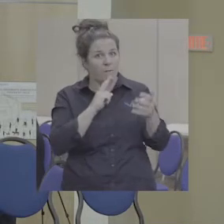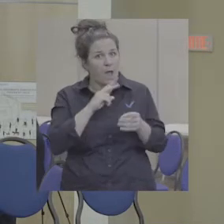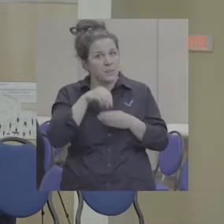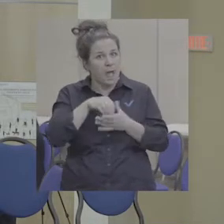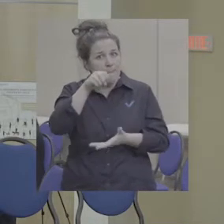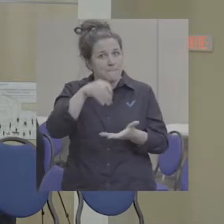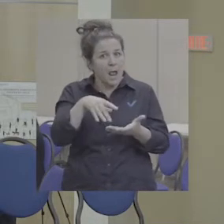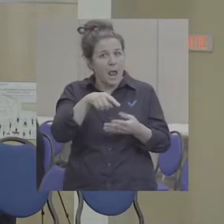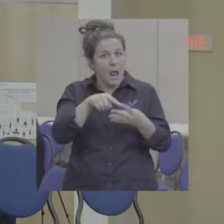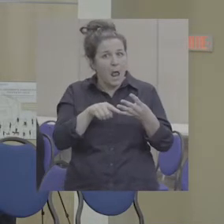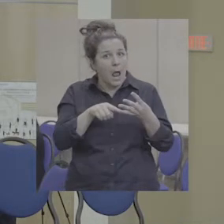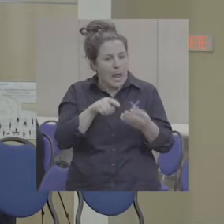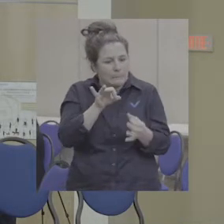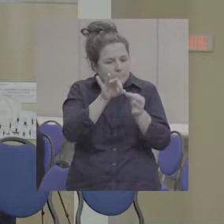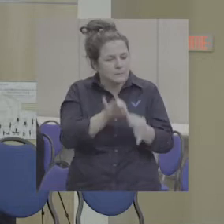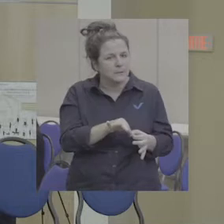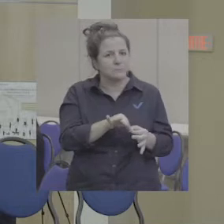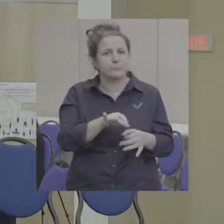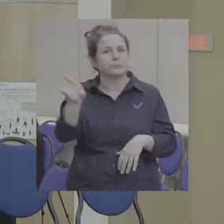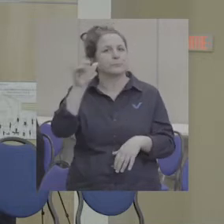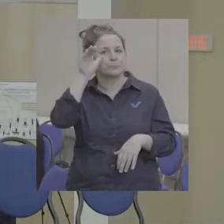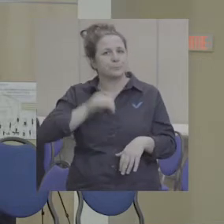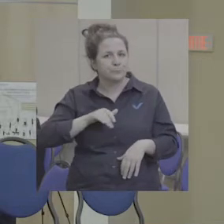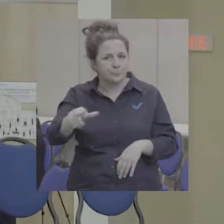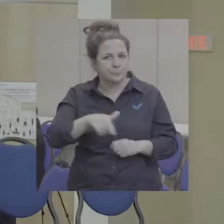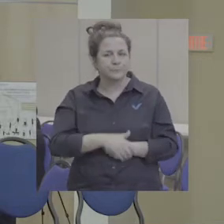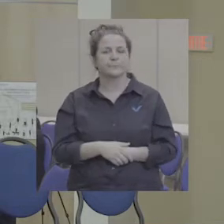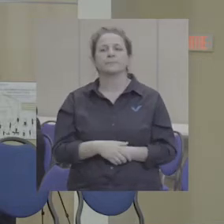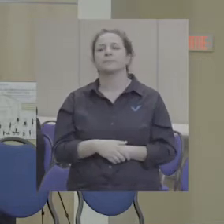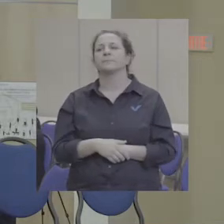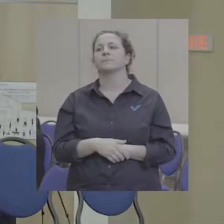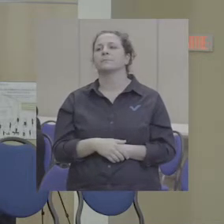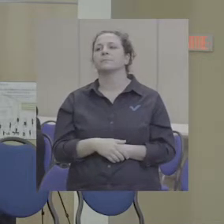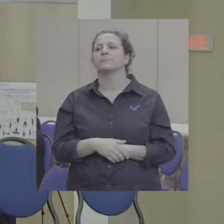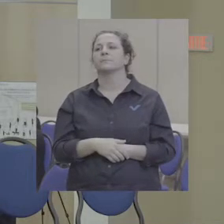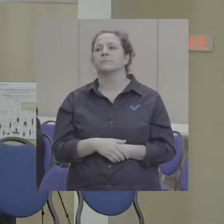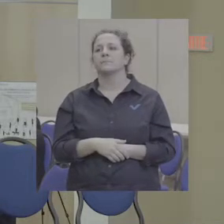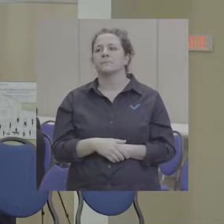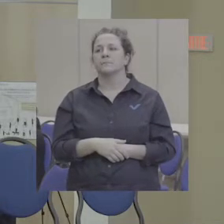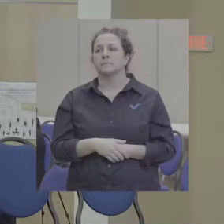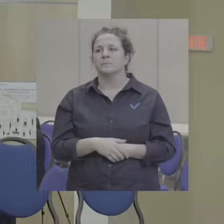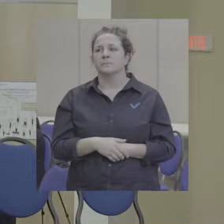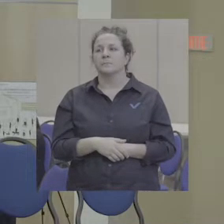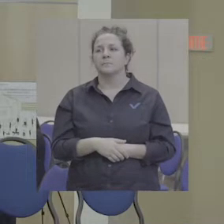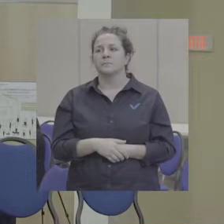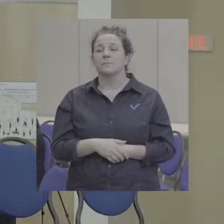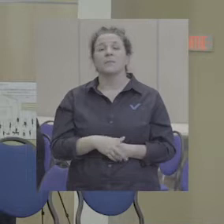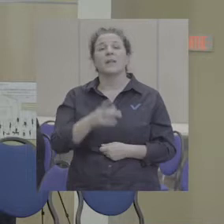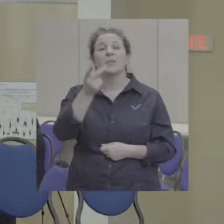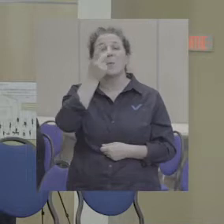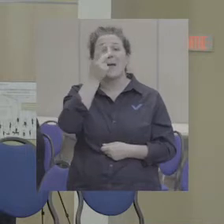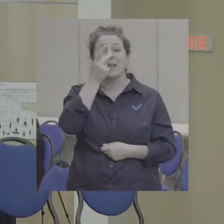bien spécifié dans mon rapport d'ergothérapeute, d'ergothérapie.